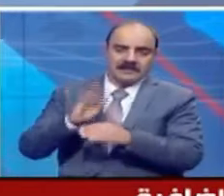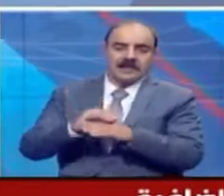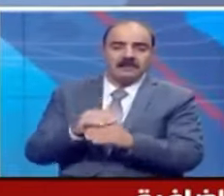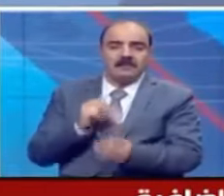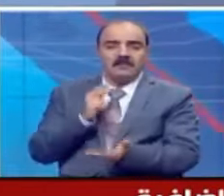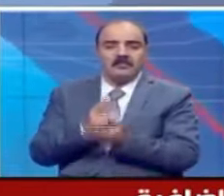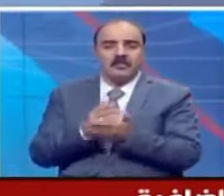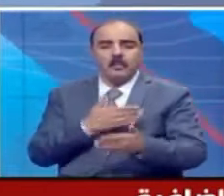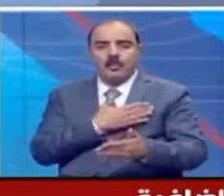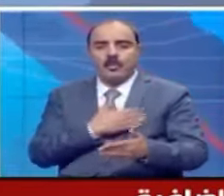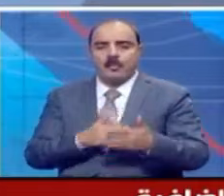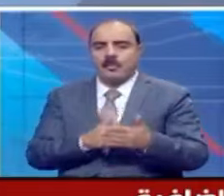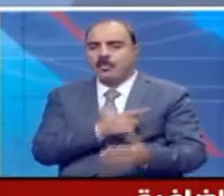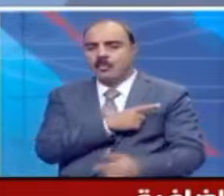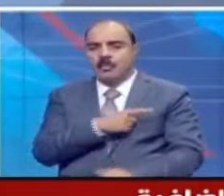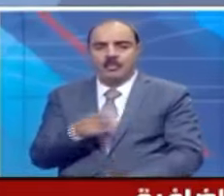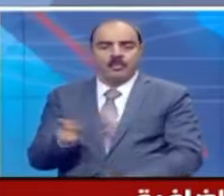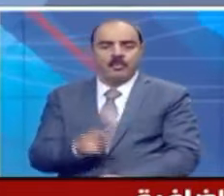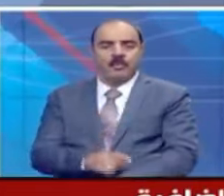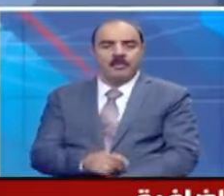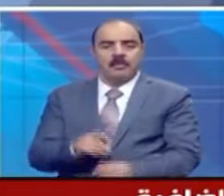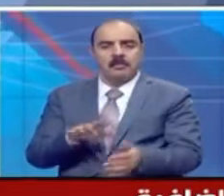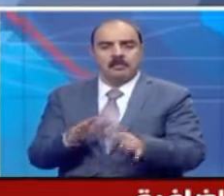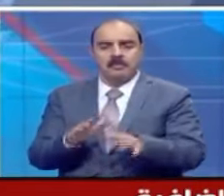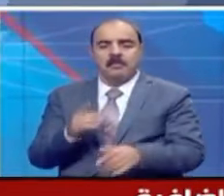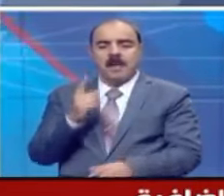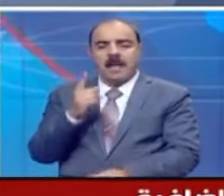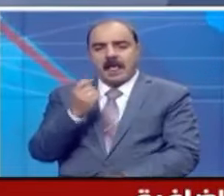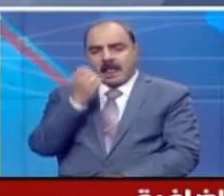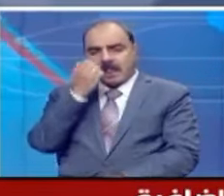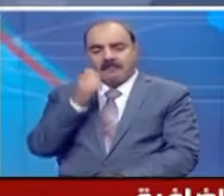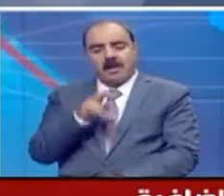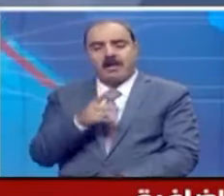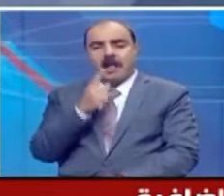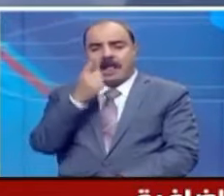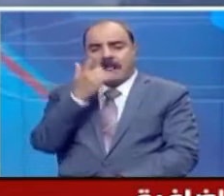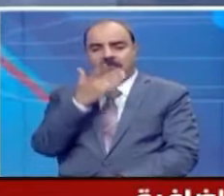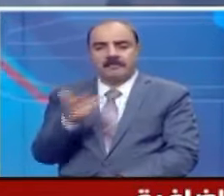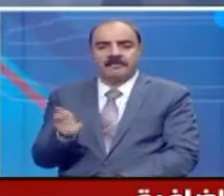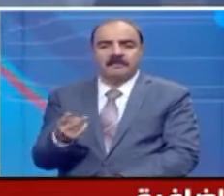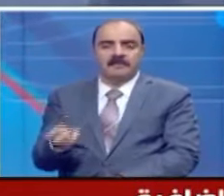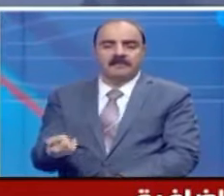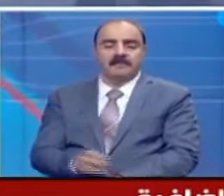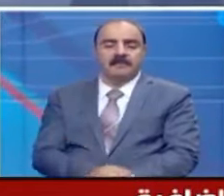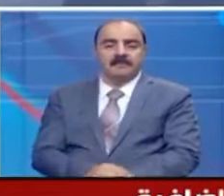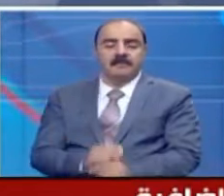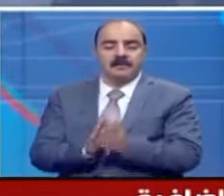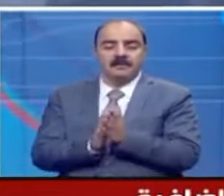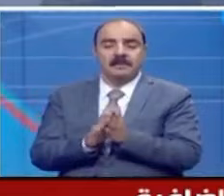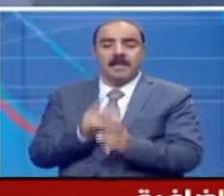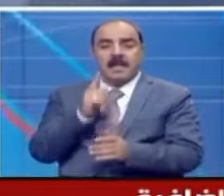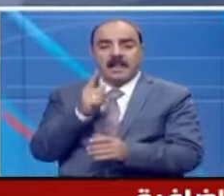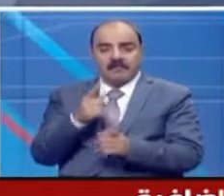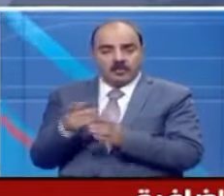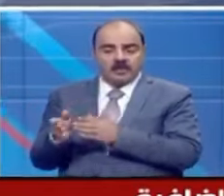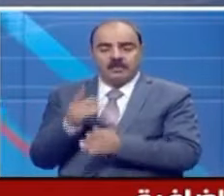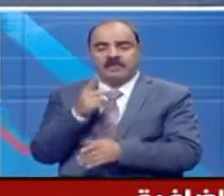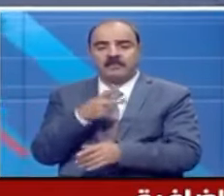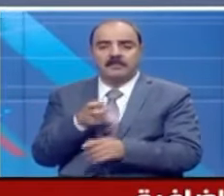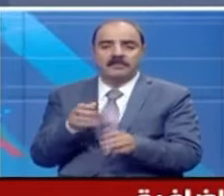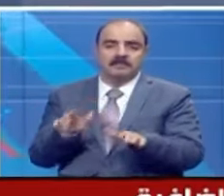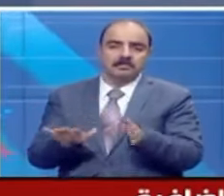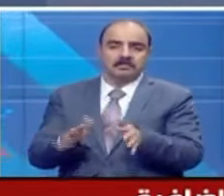الشهر المقبل، بحيث تتم زيادة أجور العاملين بالدولة والهيئات الاقتصادية بحد أدنى يتراوح بين